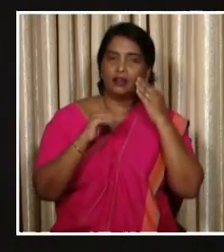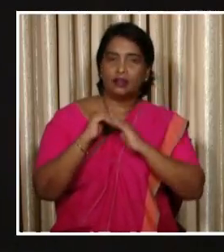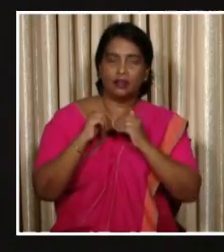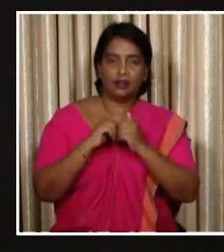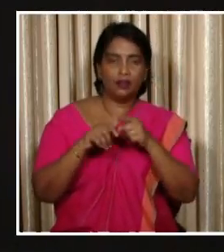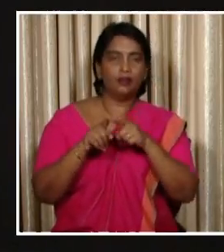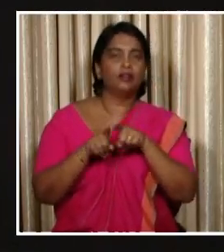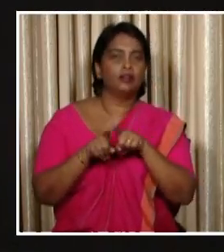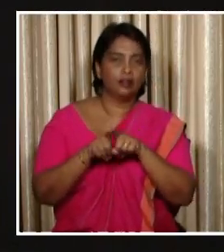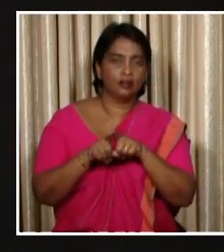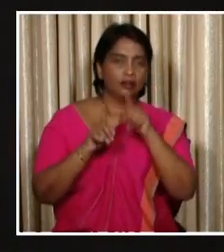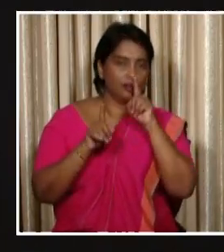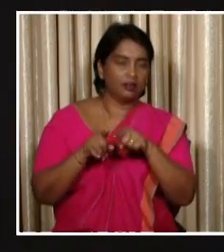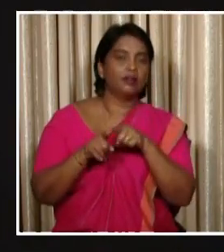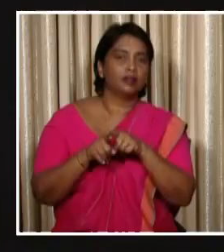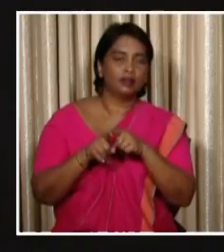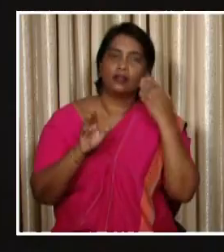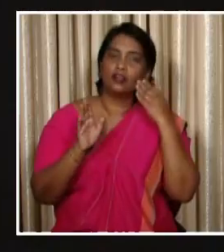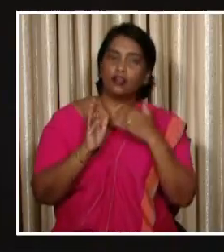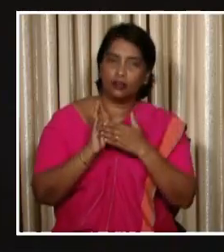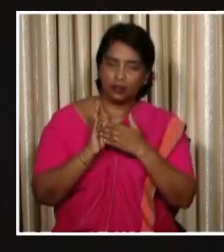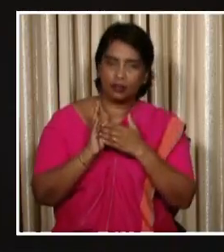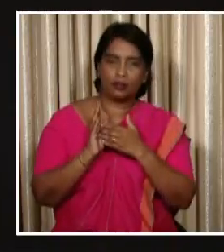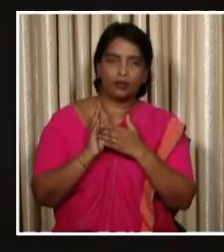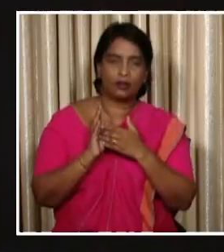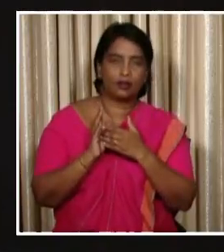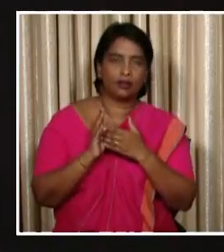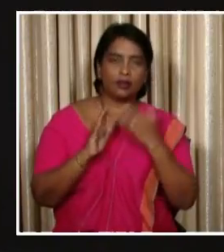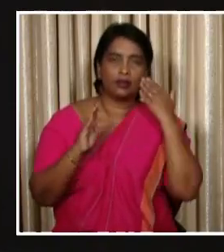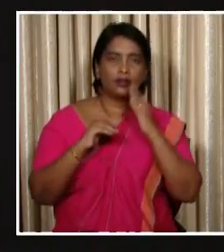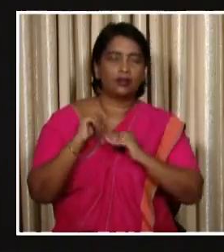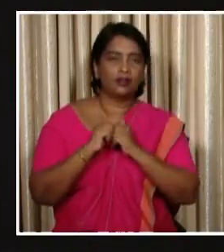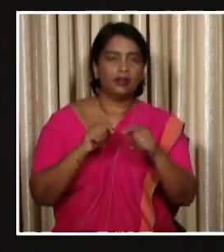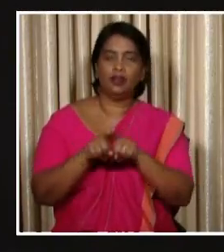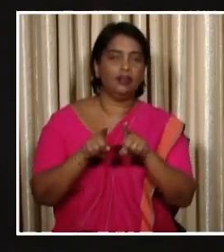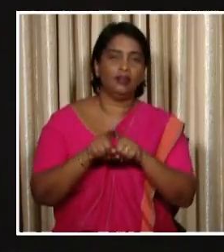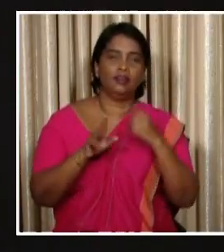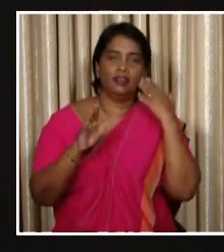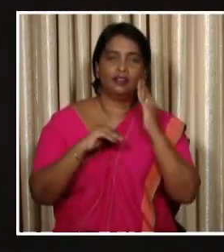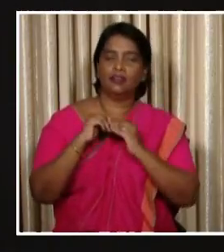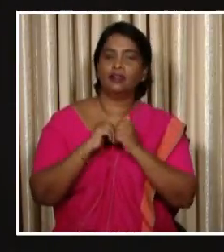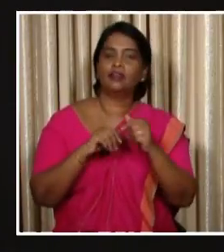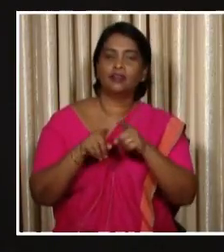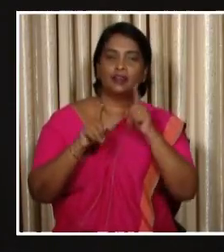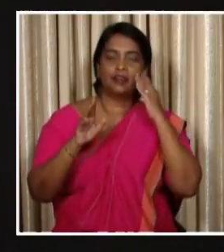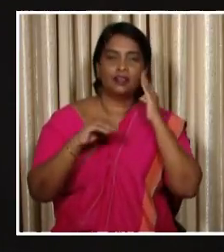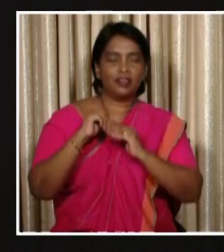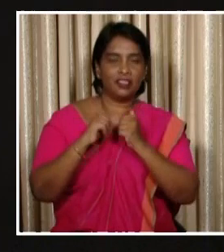වුණේ. මේවට තමයි මේ වර්තමාන ආණ්ඩුව අවශ්‍ය වැඩපිළිවෙල සූදානම් කරලා නිසි ක්‍රමවේදයක්